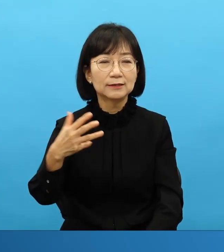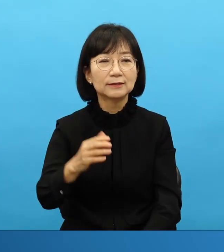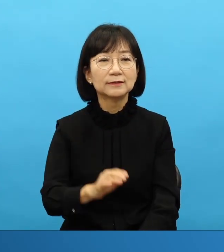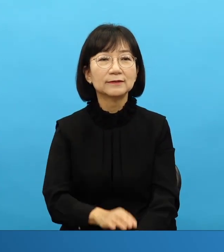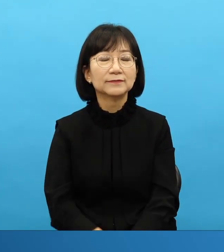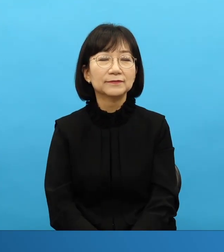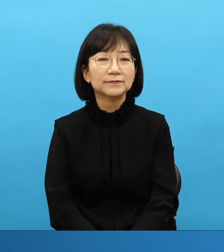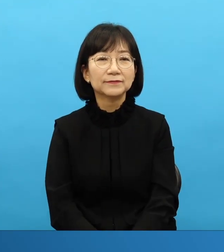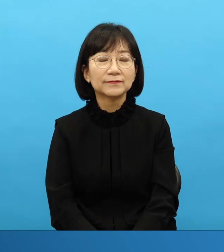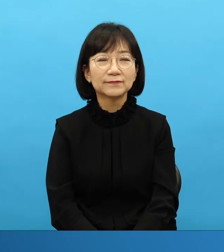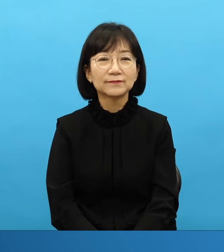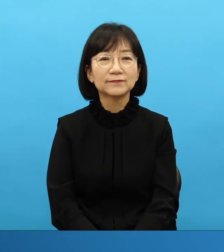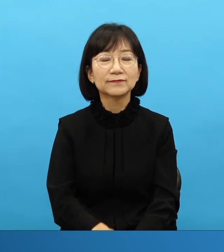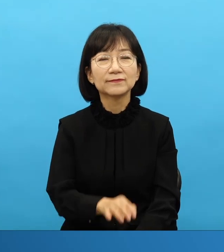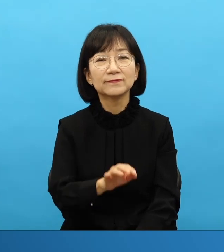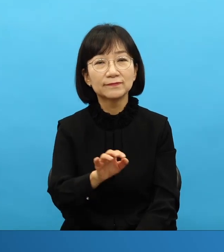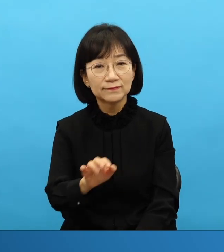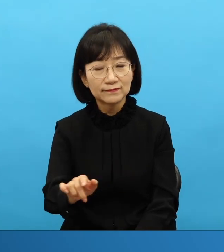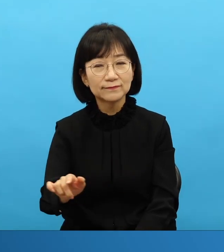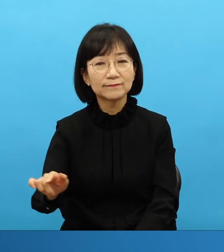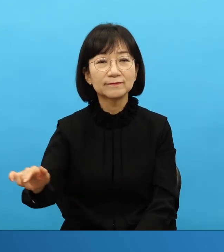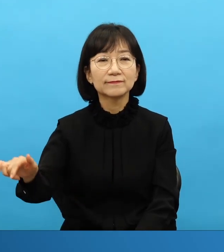288首赞美。